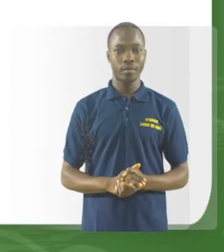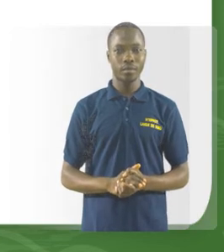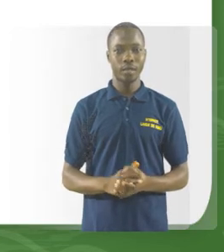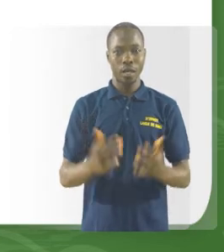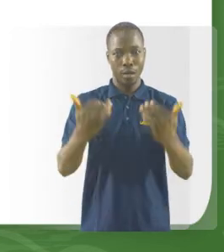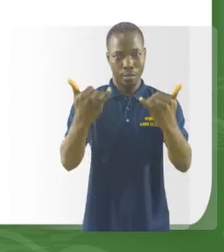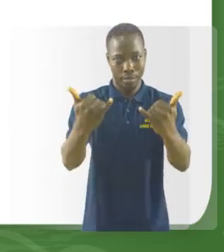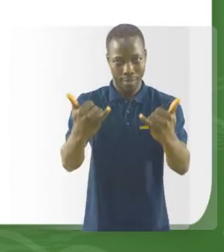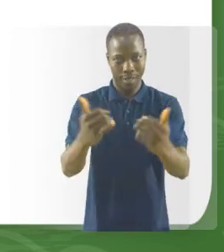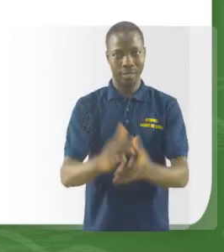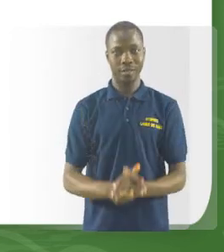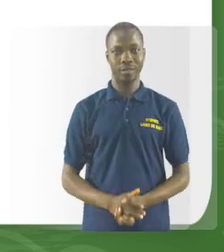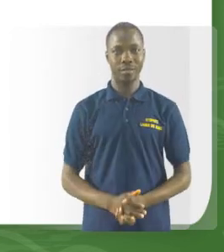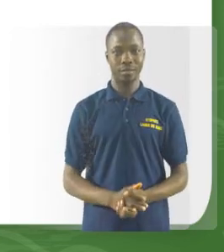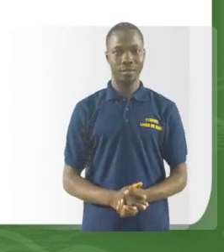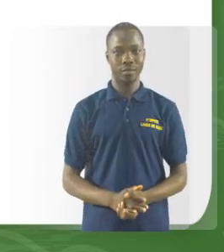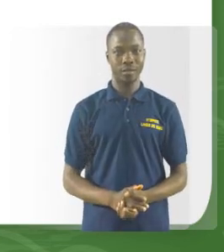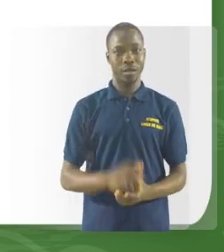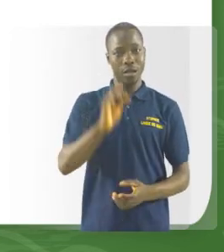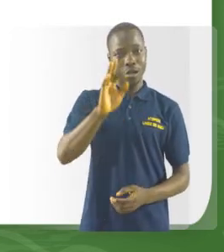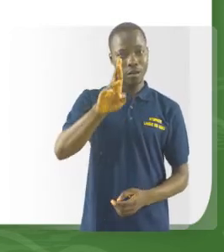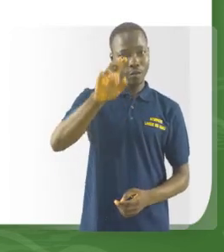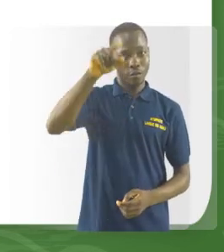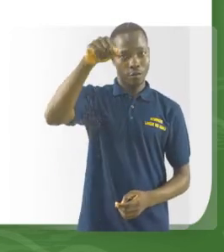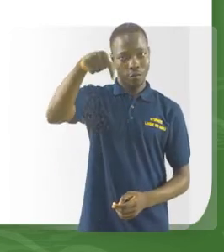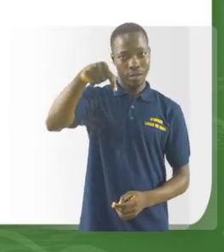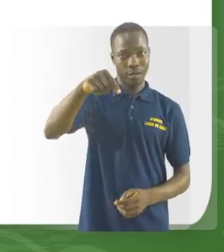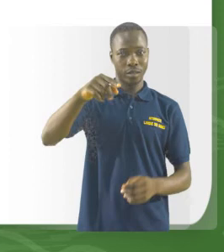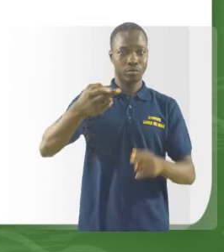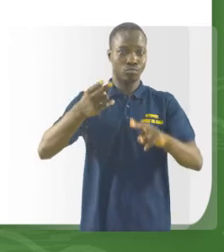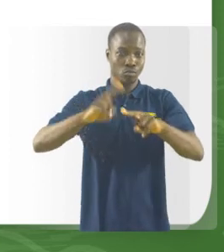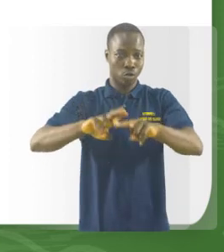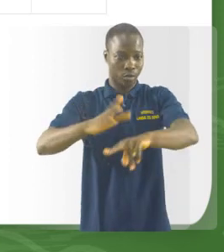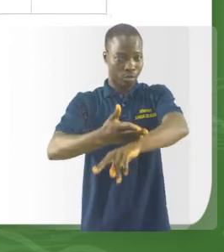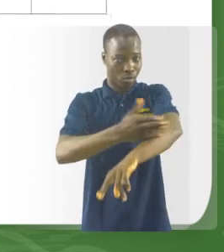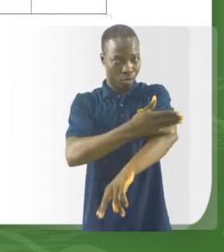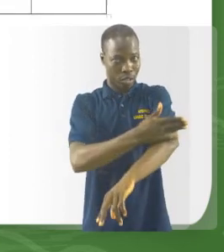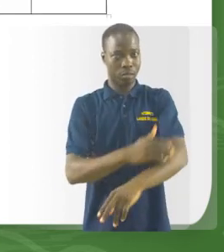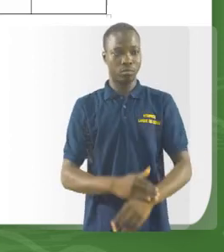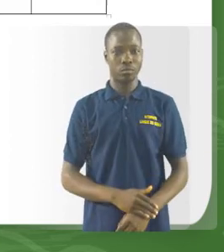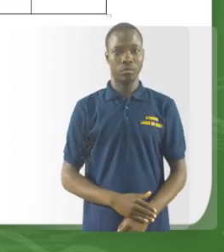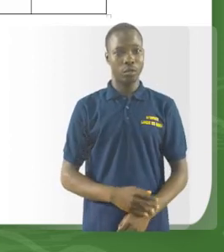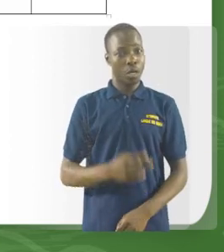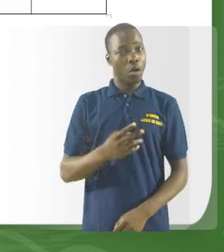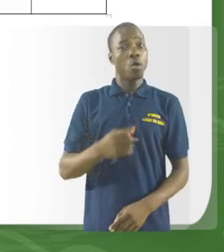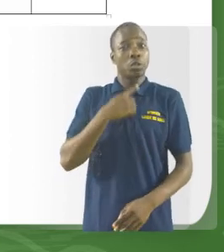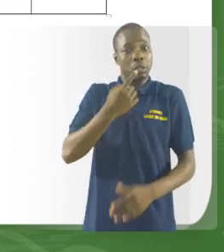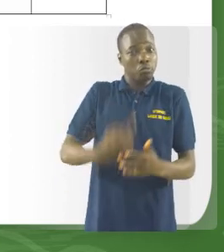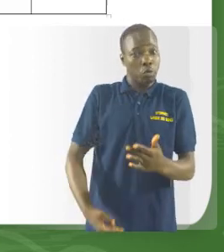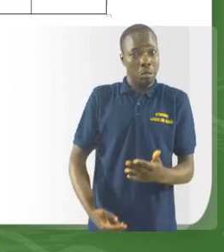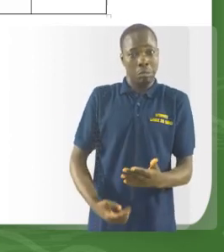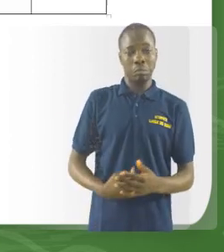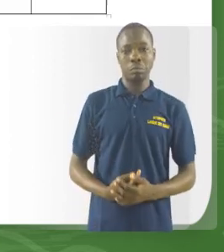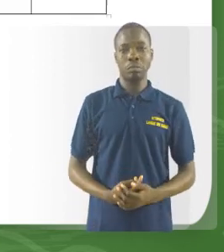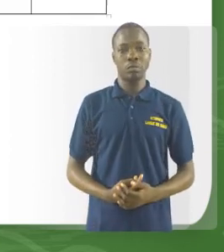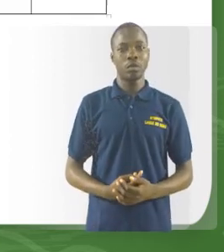Nous passons à présent aux fréquences cumulées croissantes. La fréquence cumulée croissante de